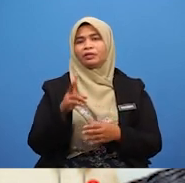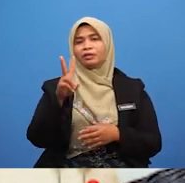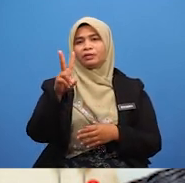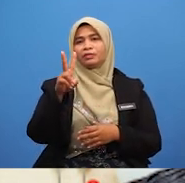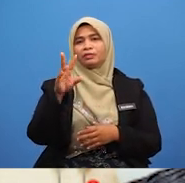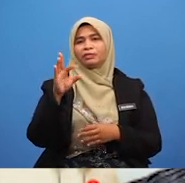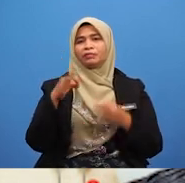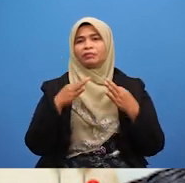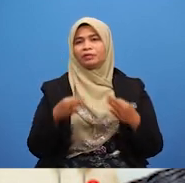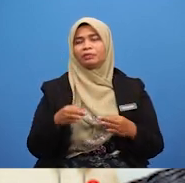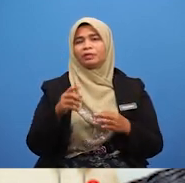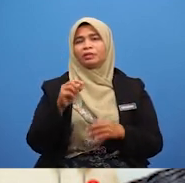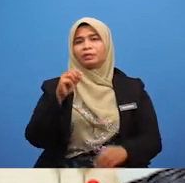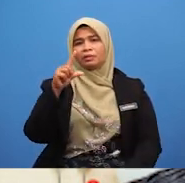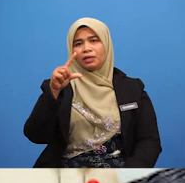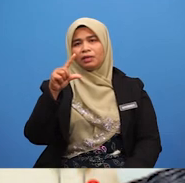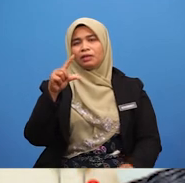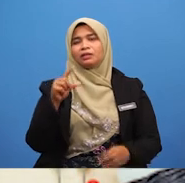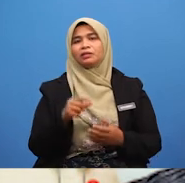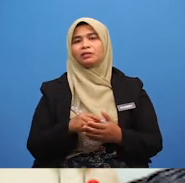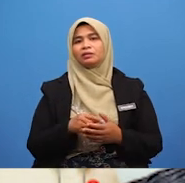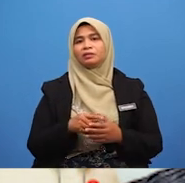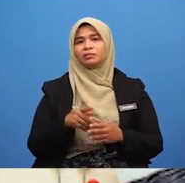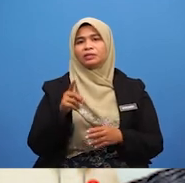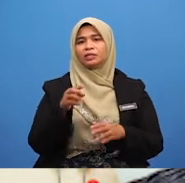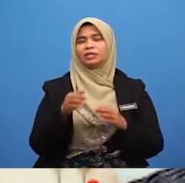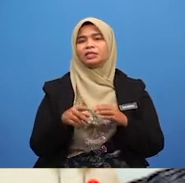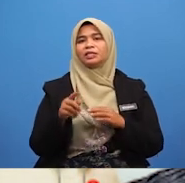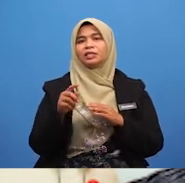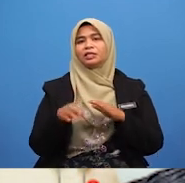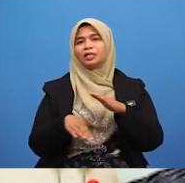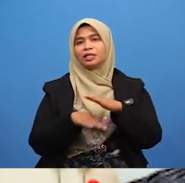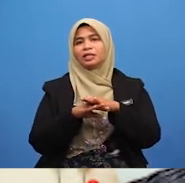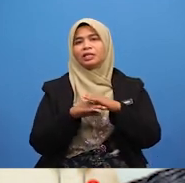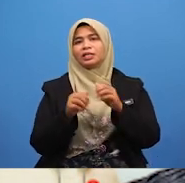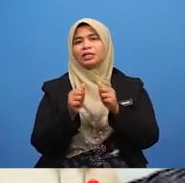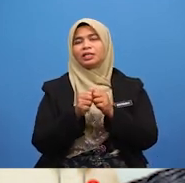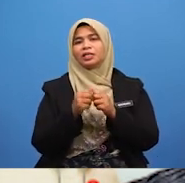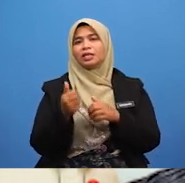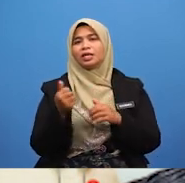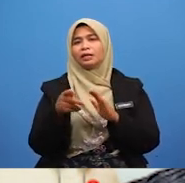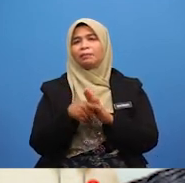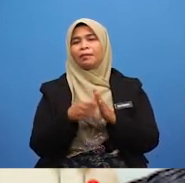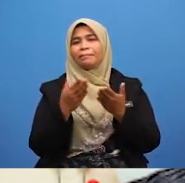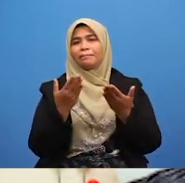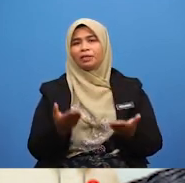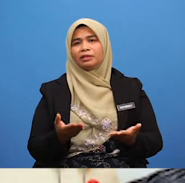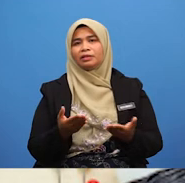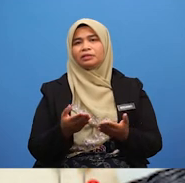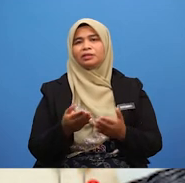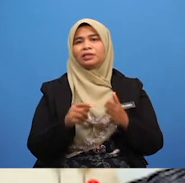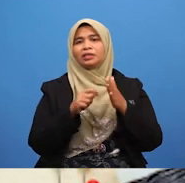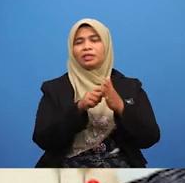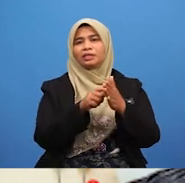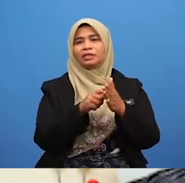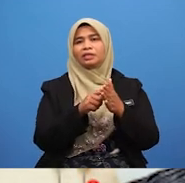tebal. Pola hendaklah ditindih dengan alat pemberat dan tanda garisan pemadan